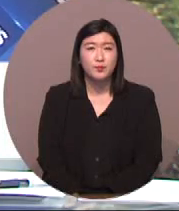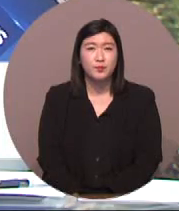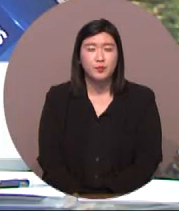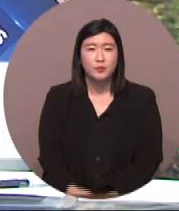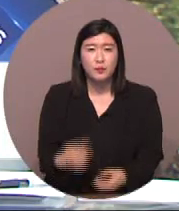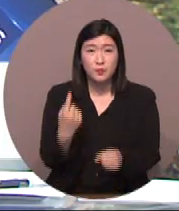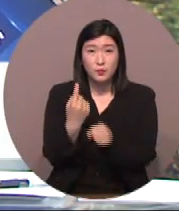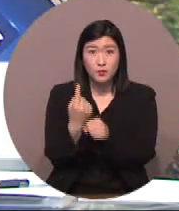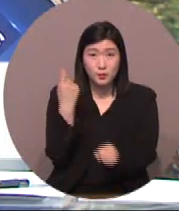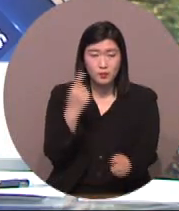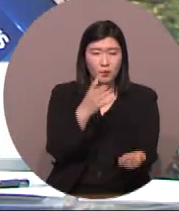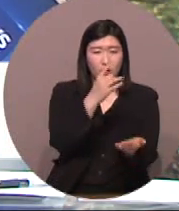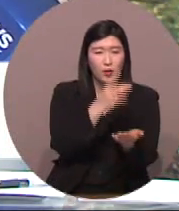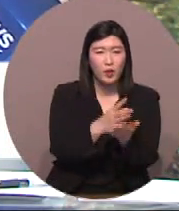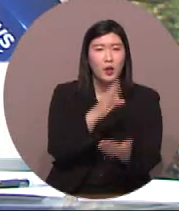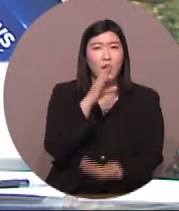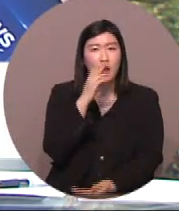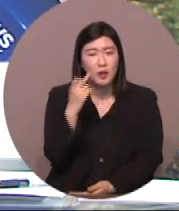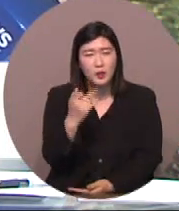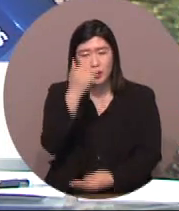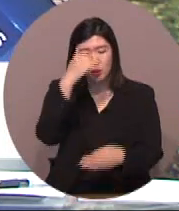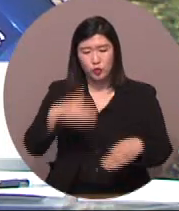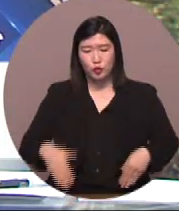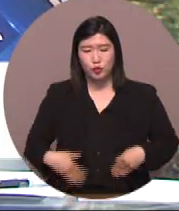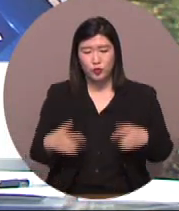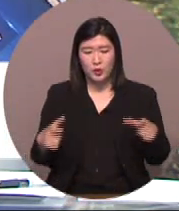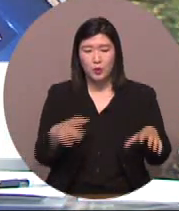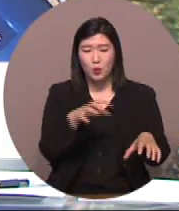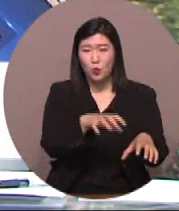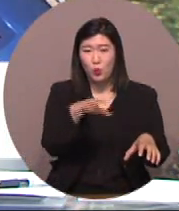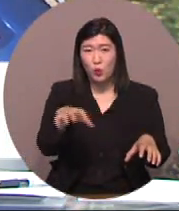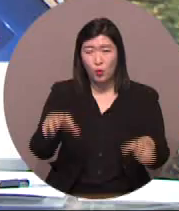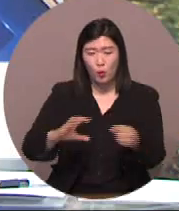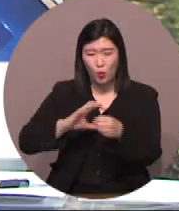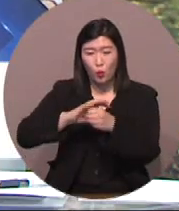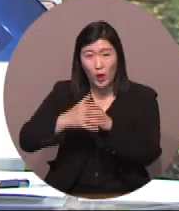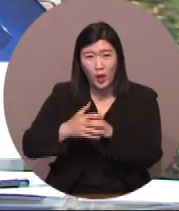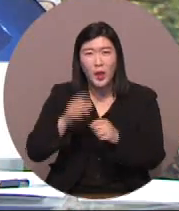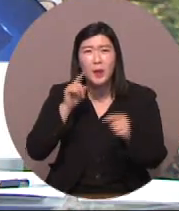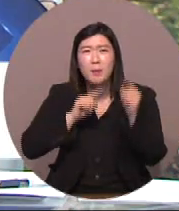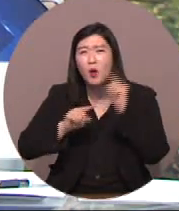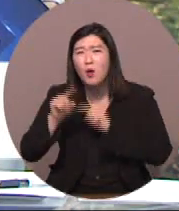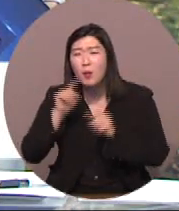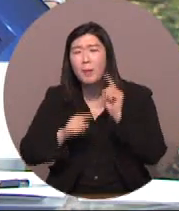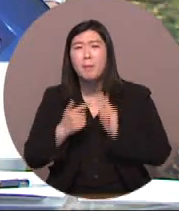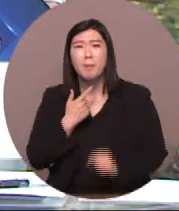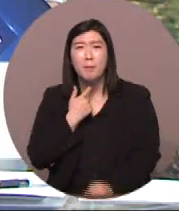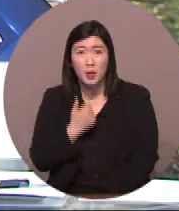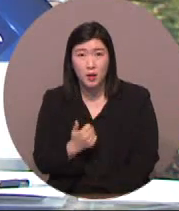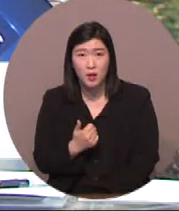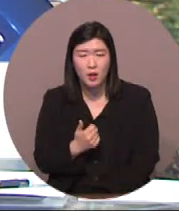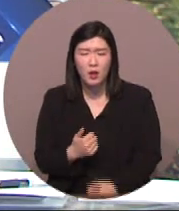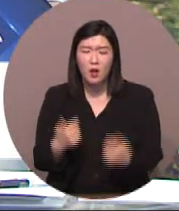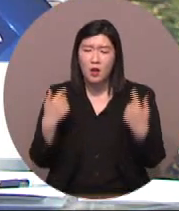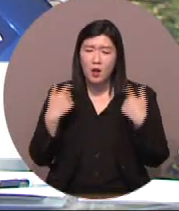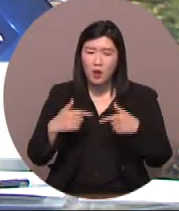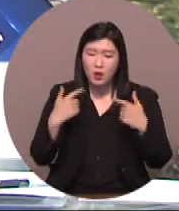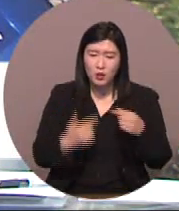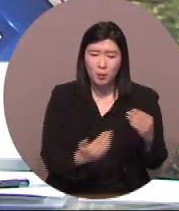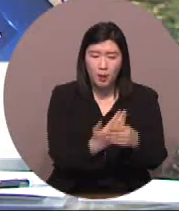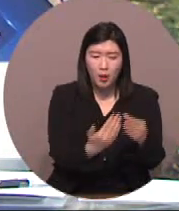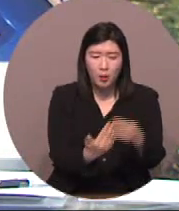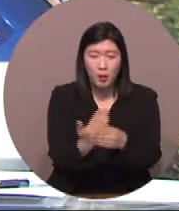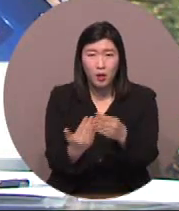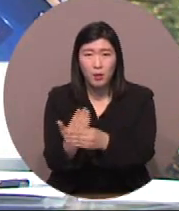지난해 천안과 아산 등 충남 애길 시군에서 과 수화 상병이 발생했습니다 매년 발병 지역은 늘고 있지만